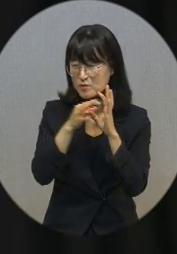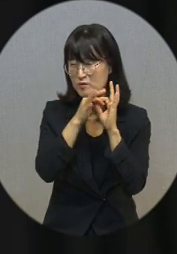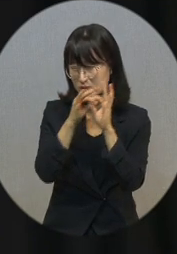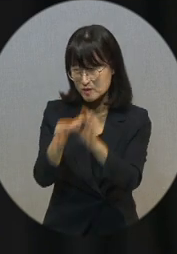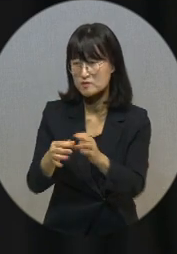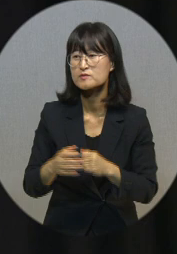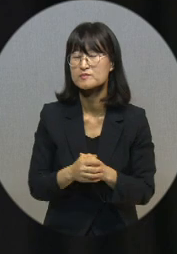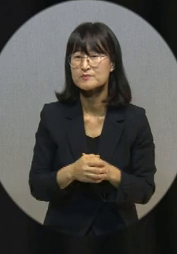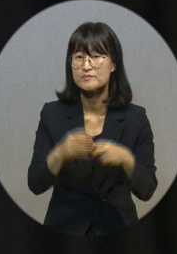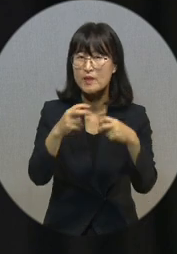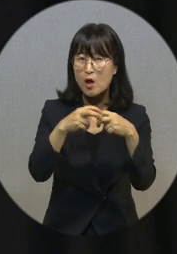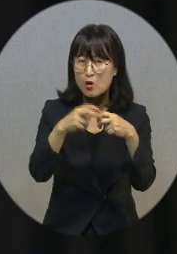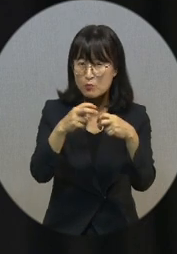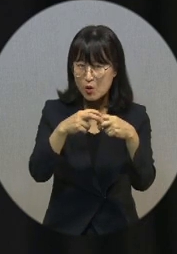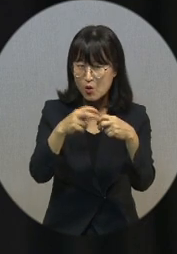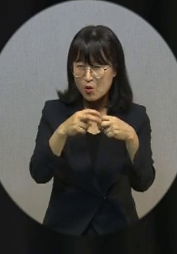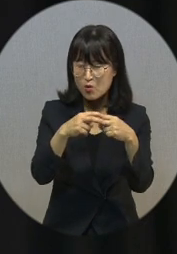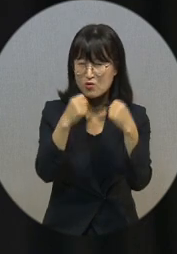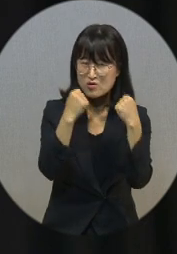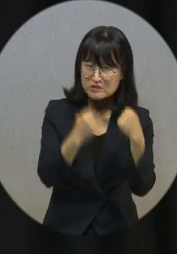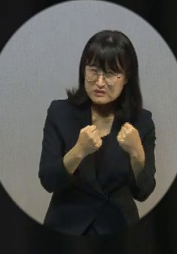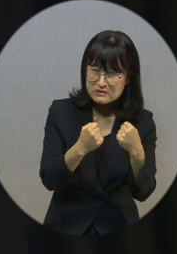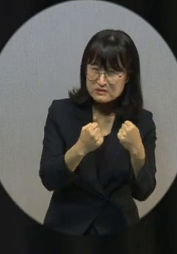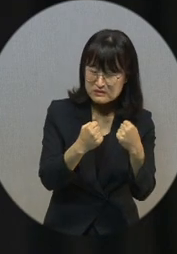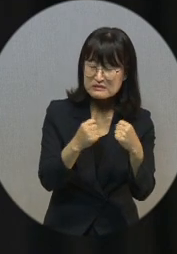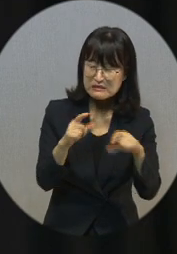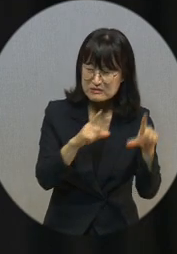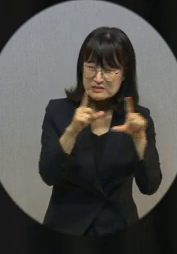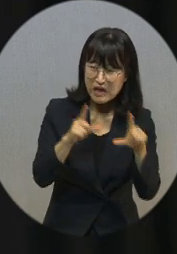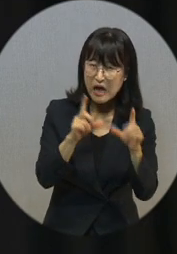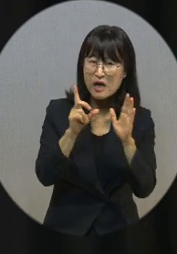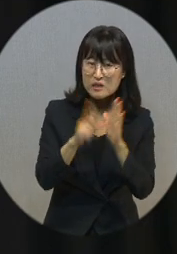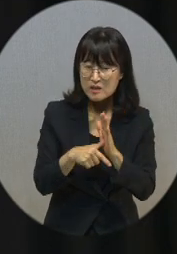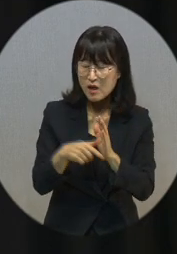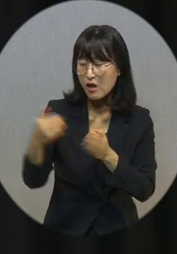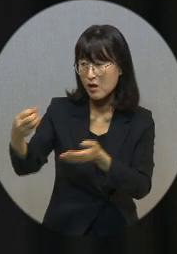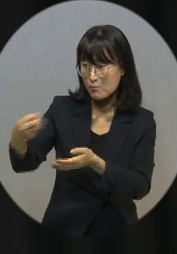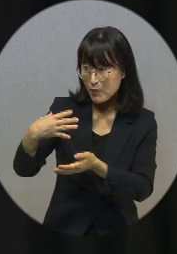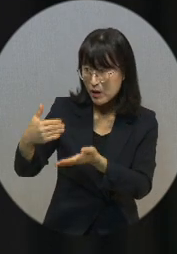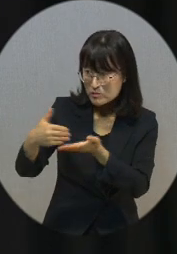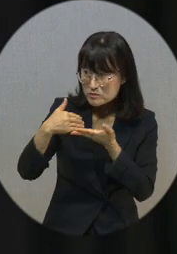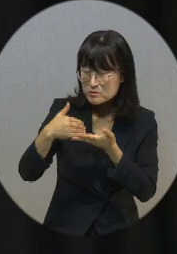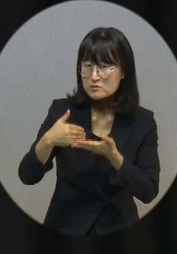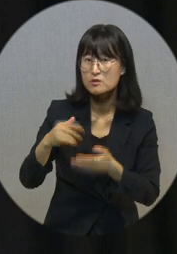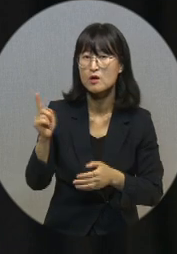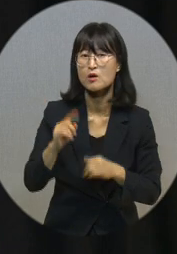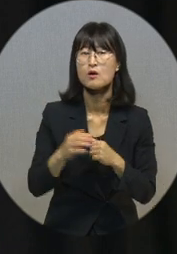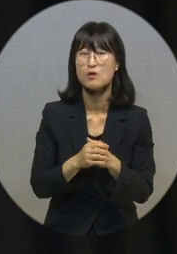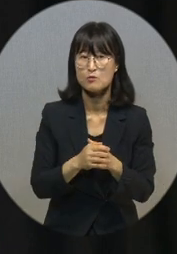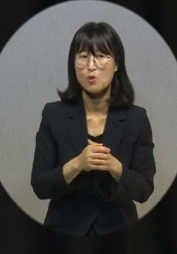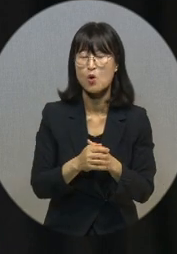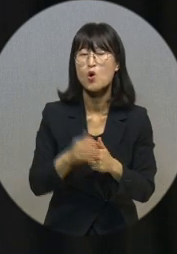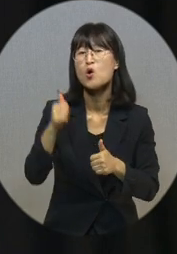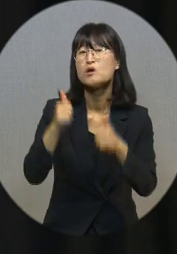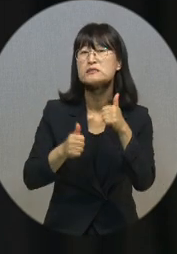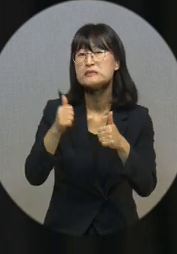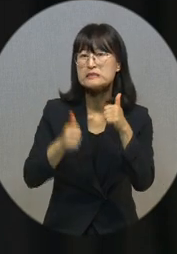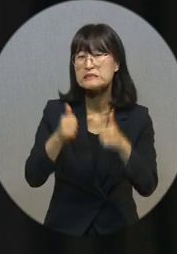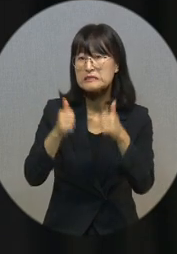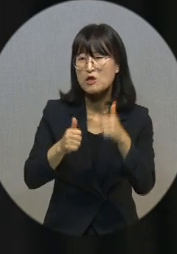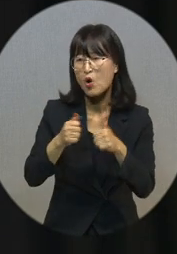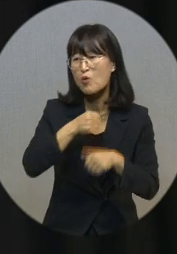사실 병원 생활을 하면서 어떤 분이 또 이런 말씀 하시더라고요. 뭐 사법시험 합격해도 아무